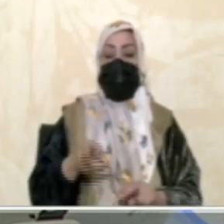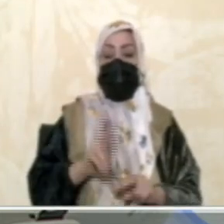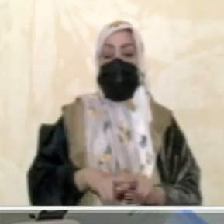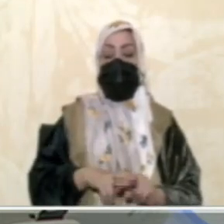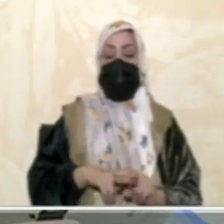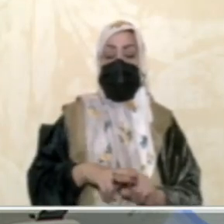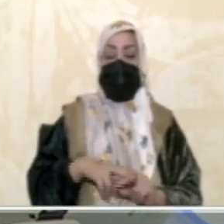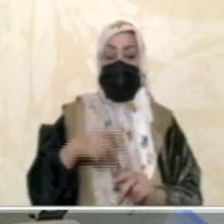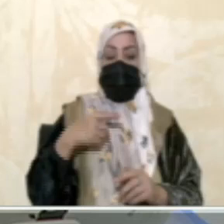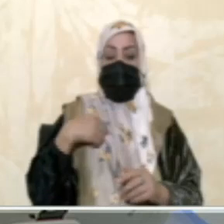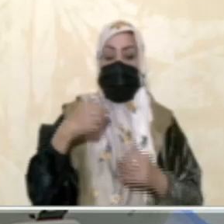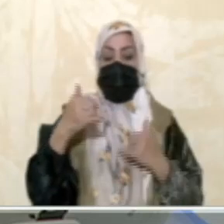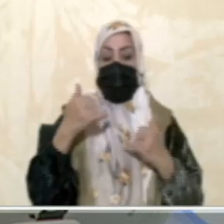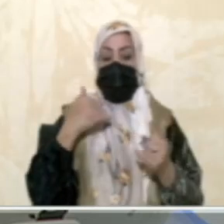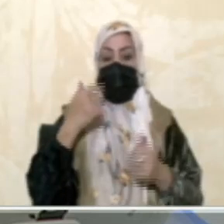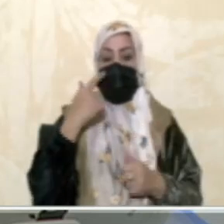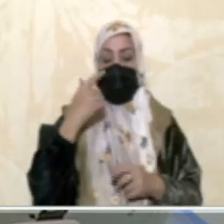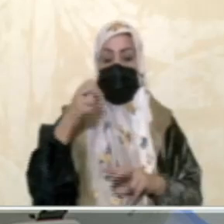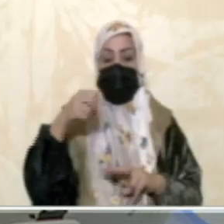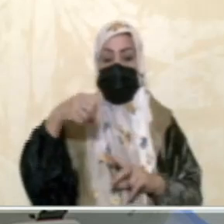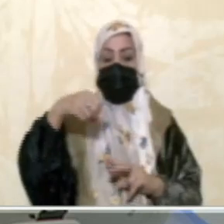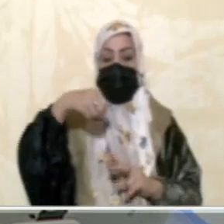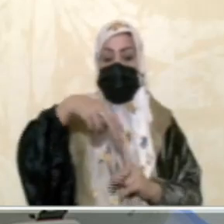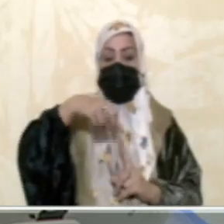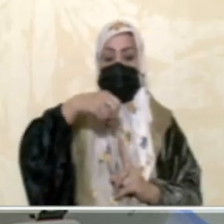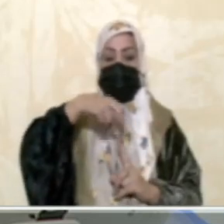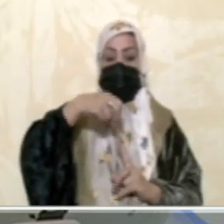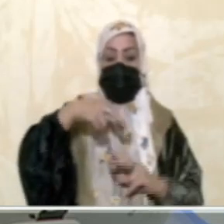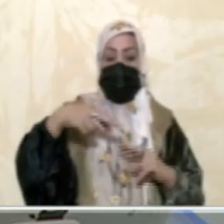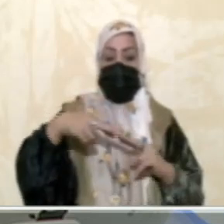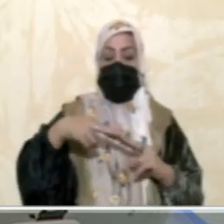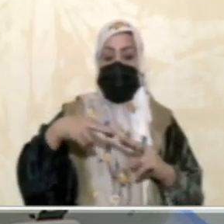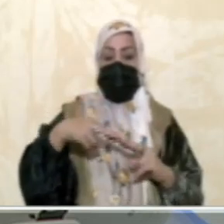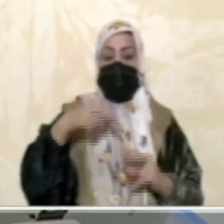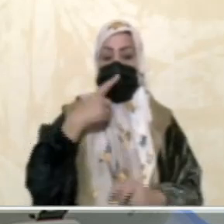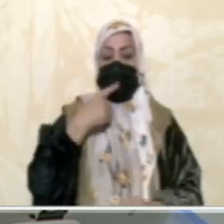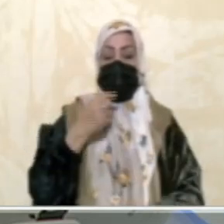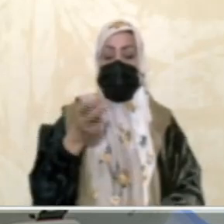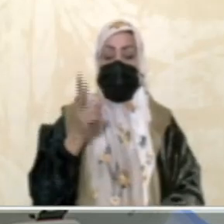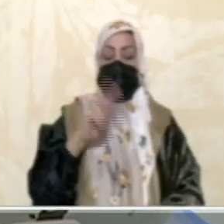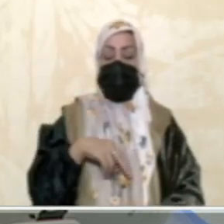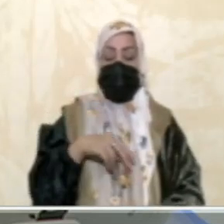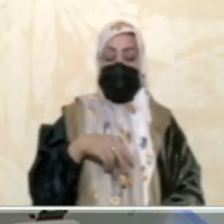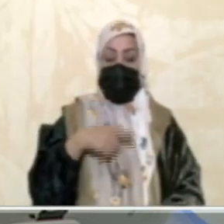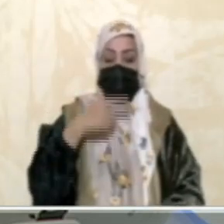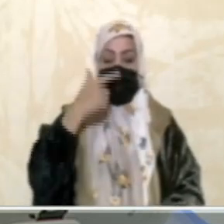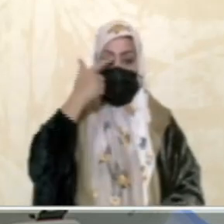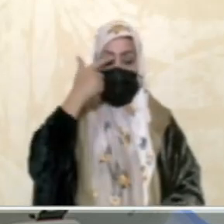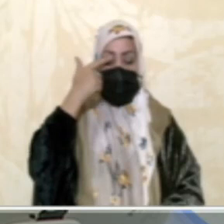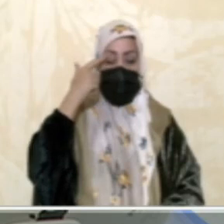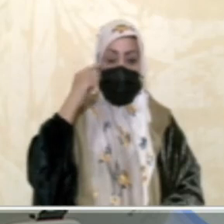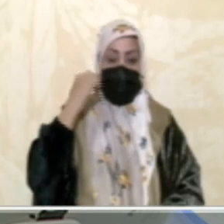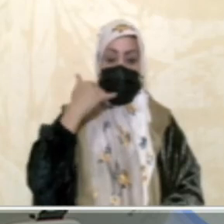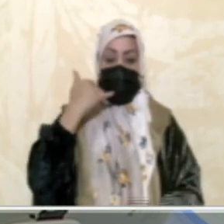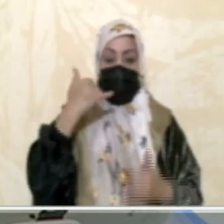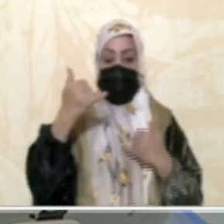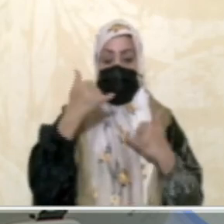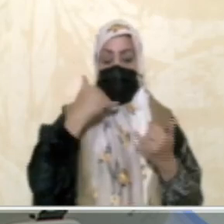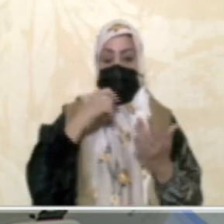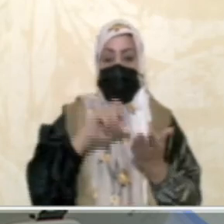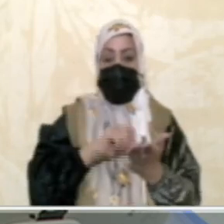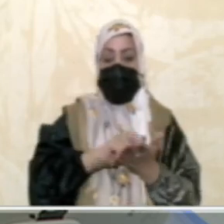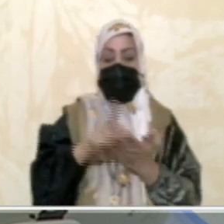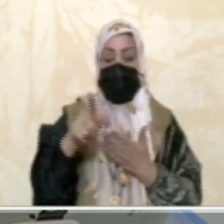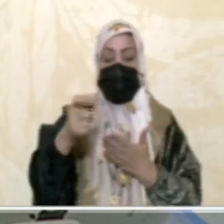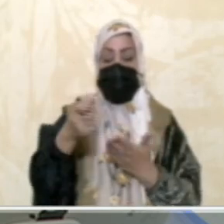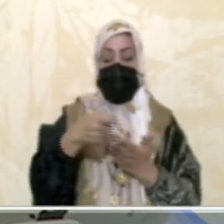المباشر على قناتنا في اليوتيوب كذلك يمكنكم الاتصال بنا او مراسلتنا عبر الفايبر